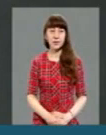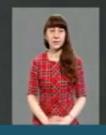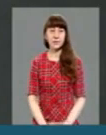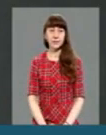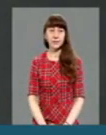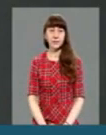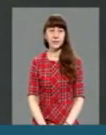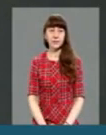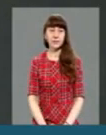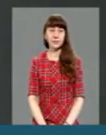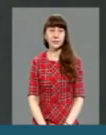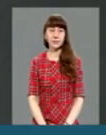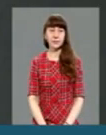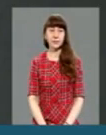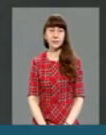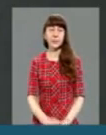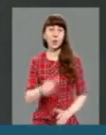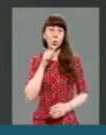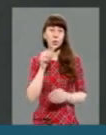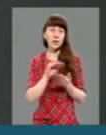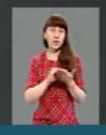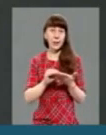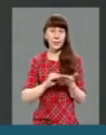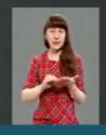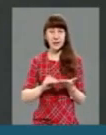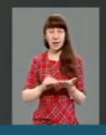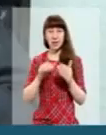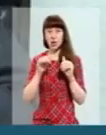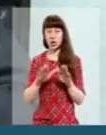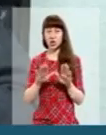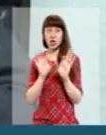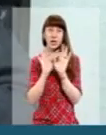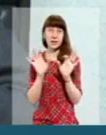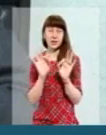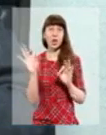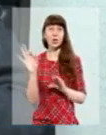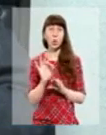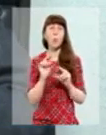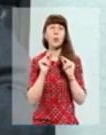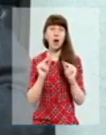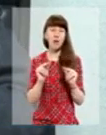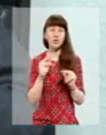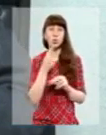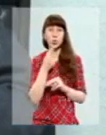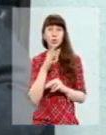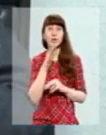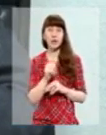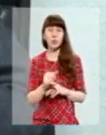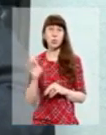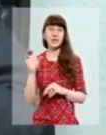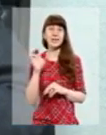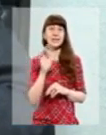күйініп, ақиқатын ашуға бел болған. Журналистика – это особый вид творческой